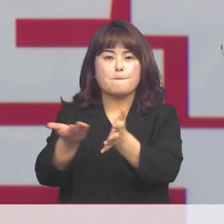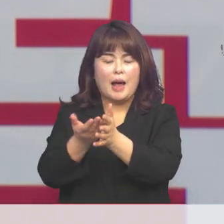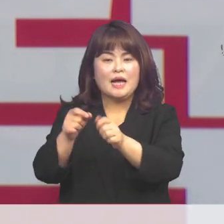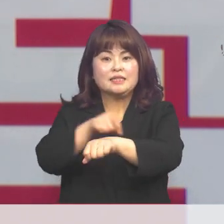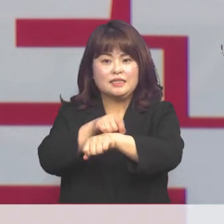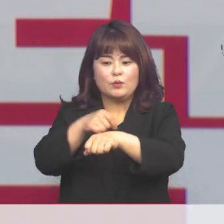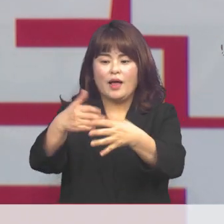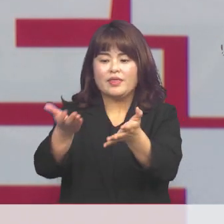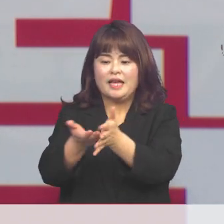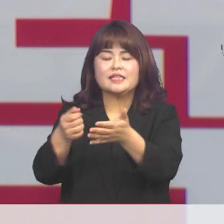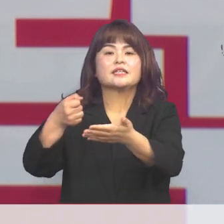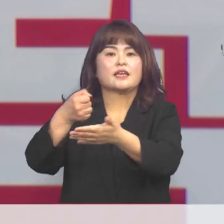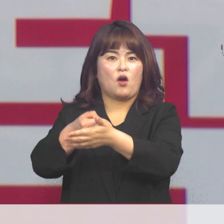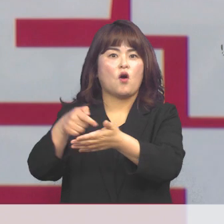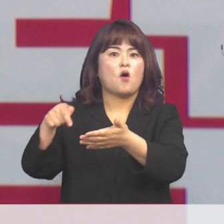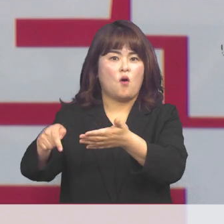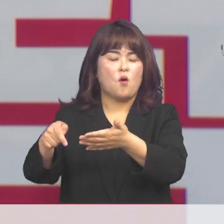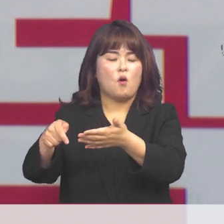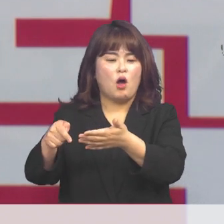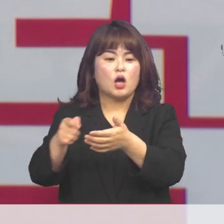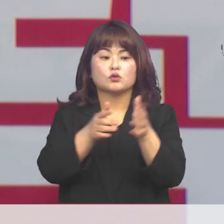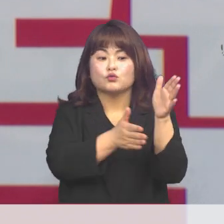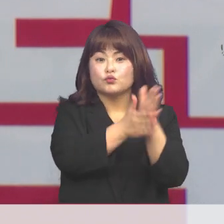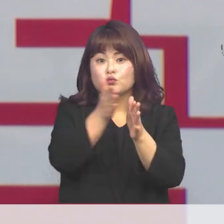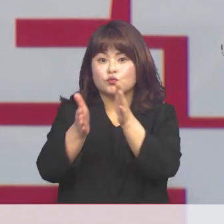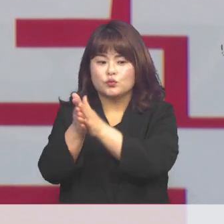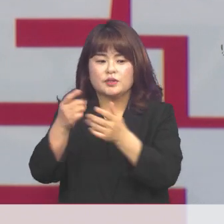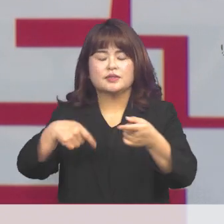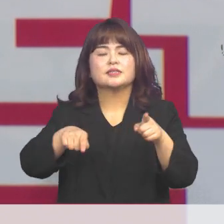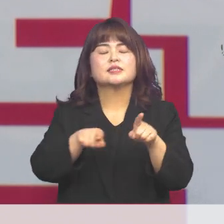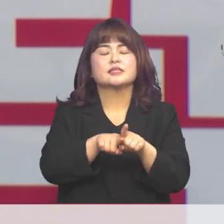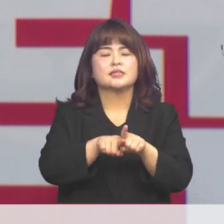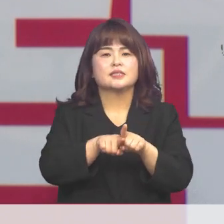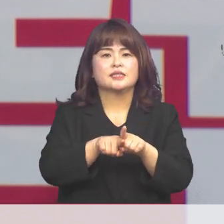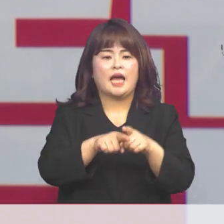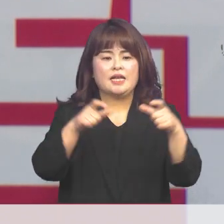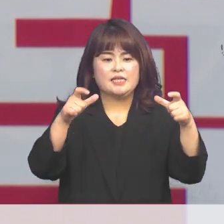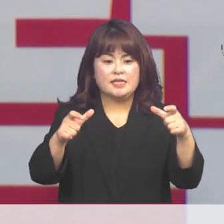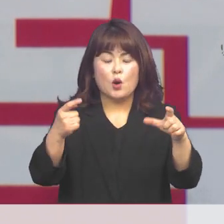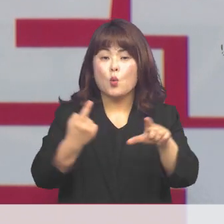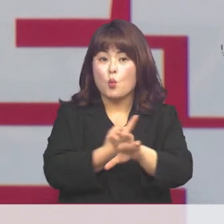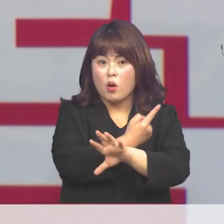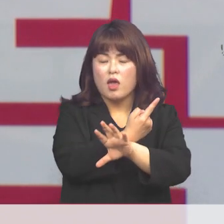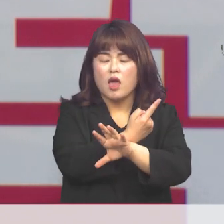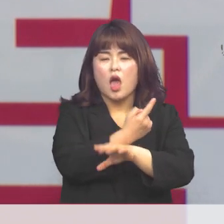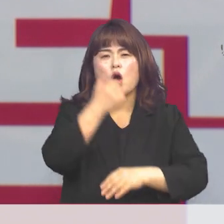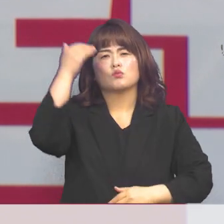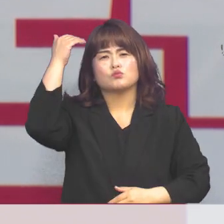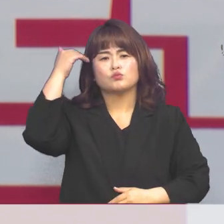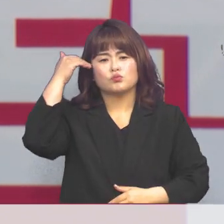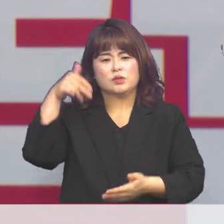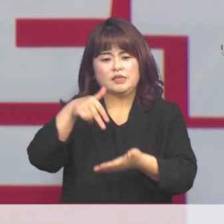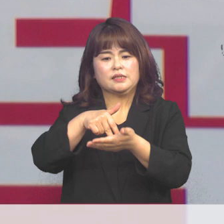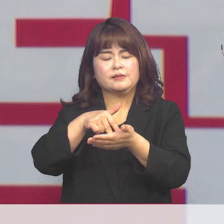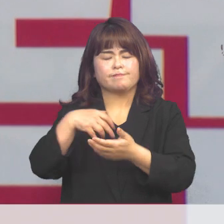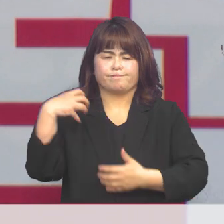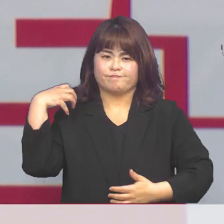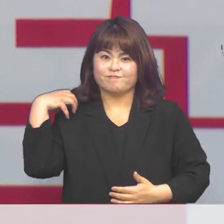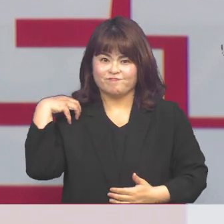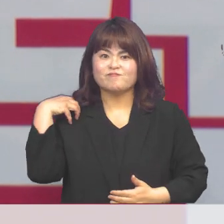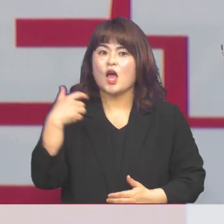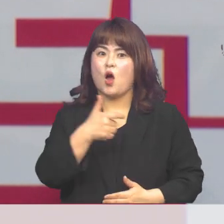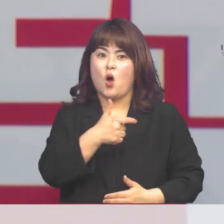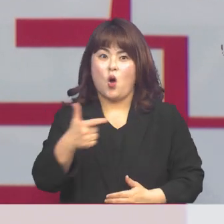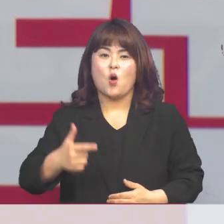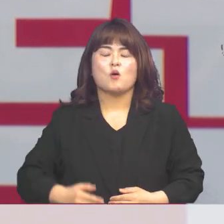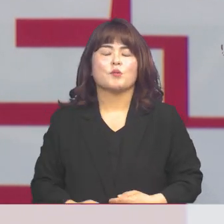산업 특화단지로 지정이 돼서 두 도시 모두 우리 지역뿐만 아니고 국가적으로도 큰